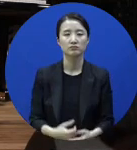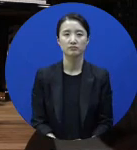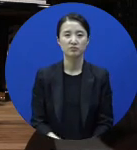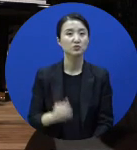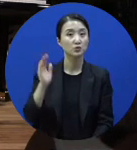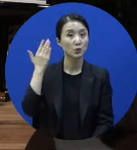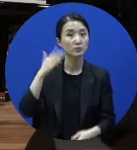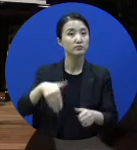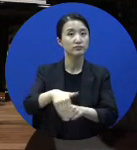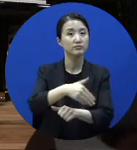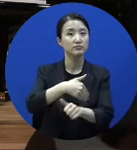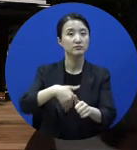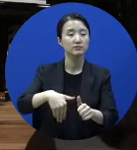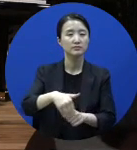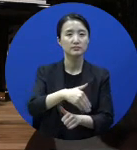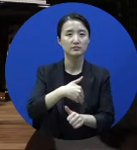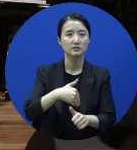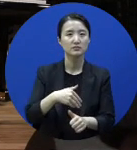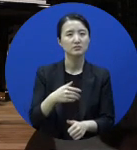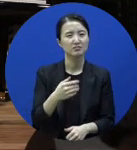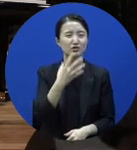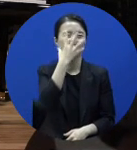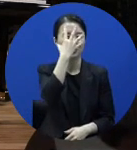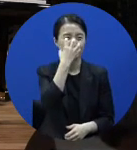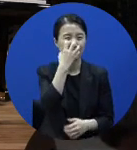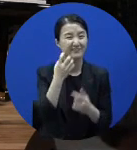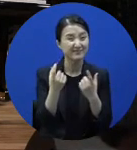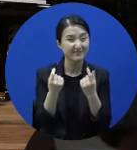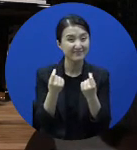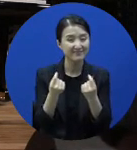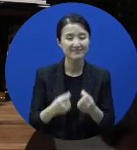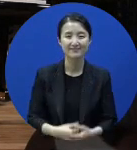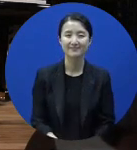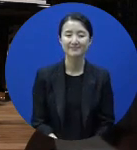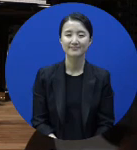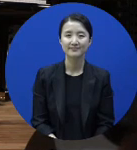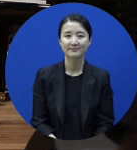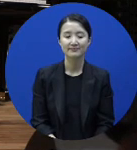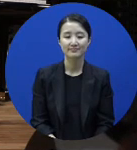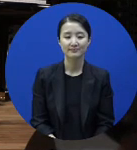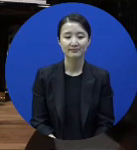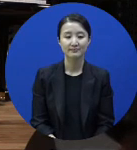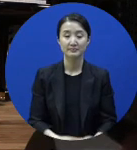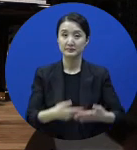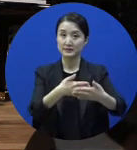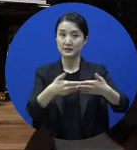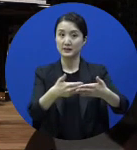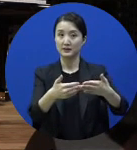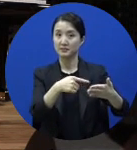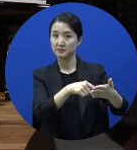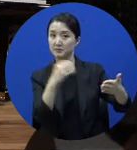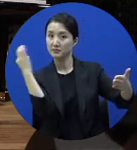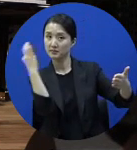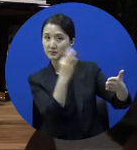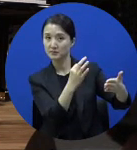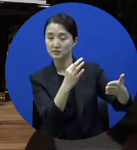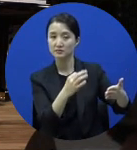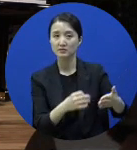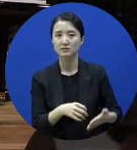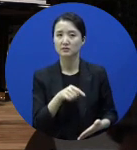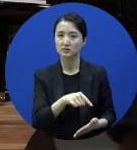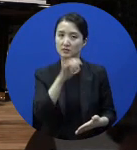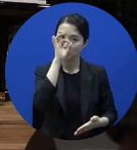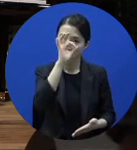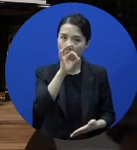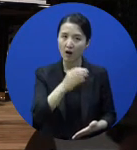아닌가 싶습니다. 그만큼 우울한 상황들인 거고 혹시 이 그래프는 어느 정도 알고 계시면서도 또 새로운